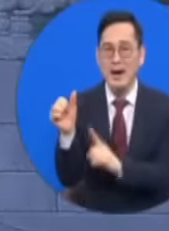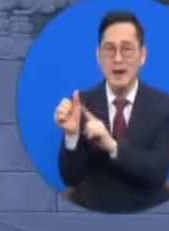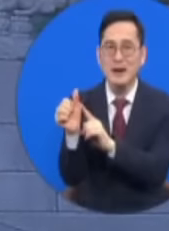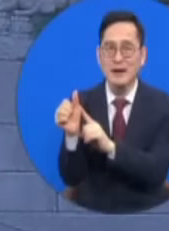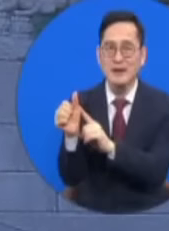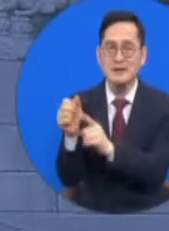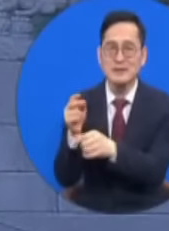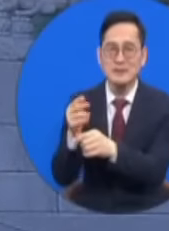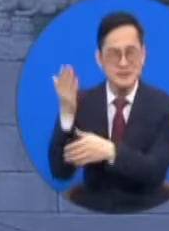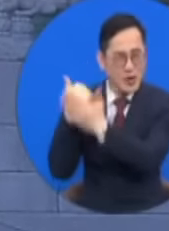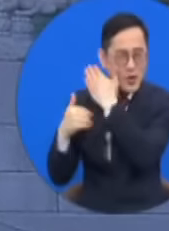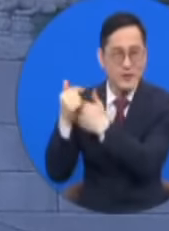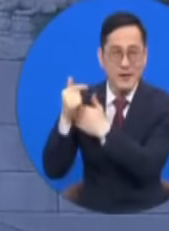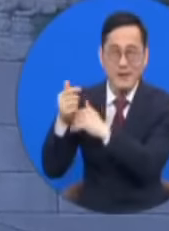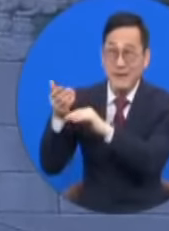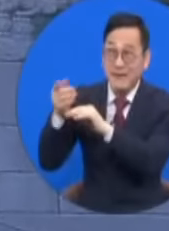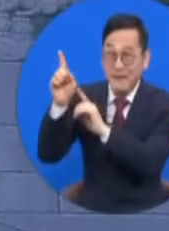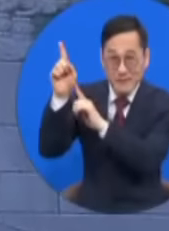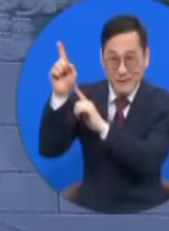성적 표현으로